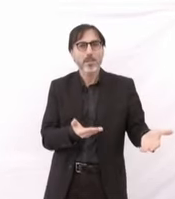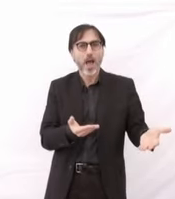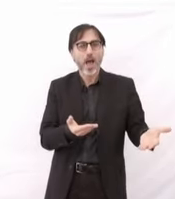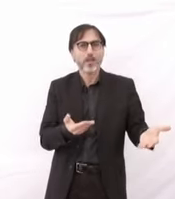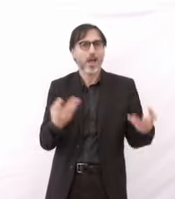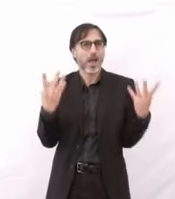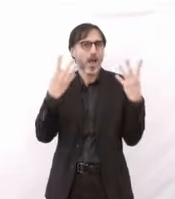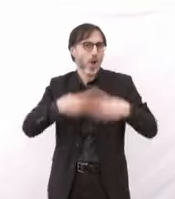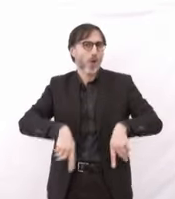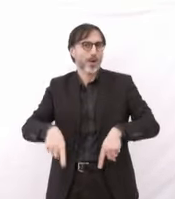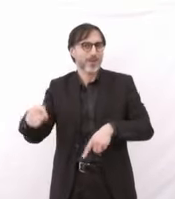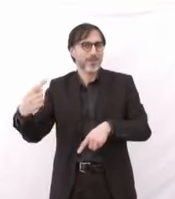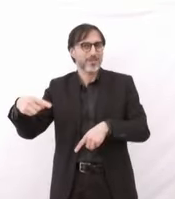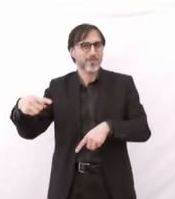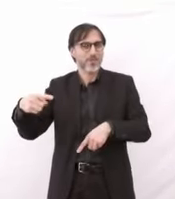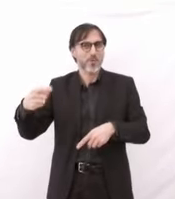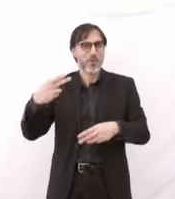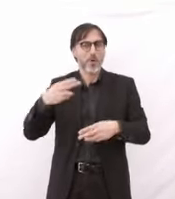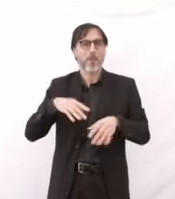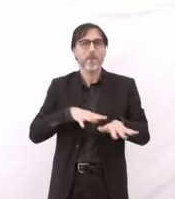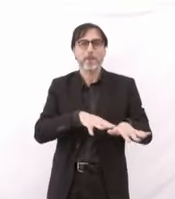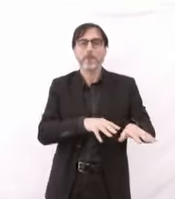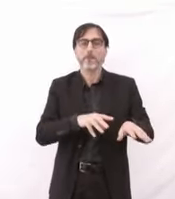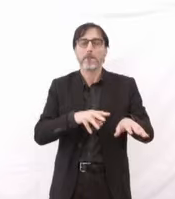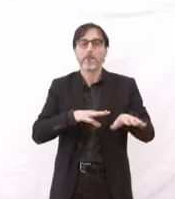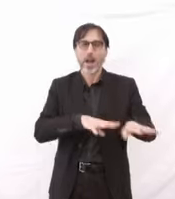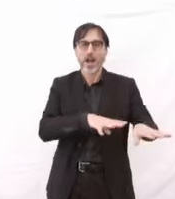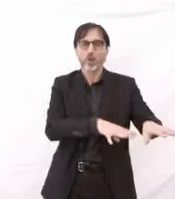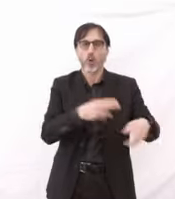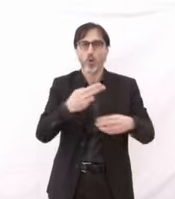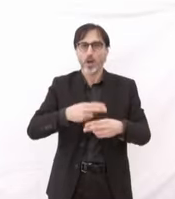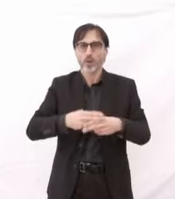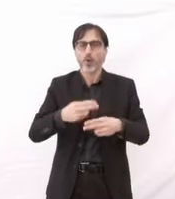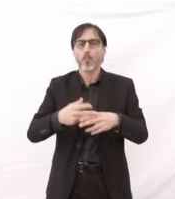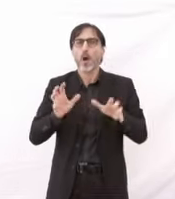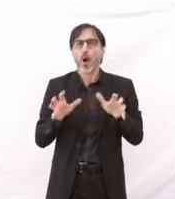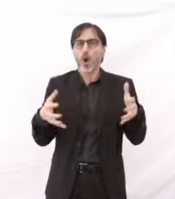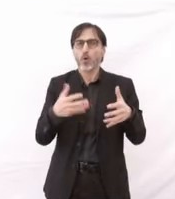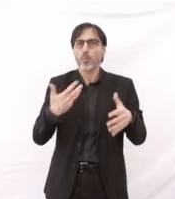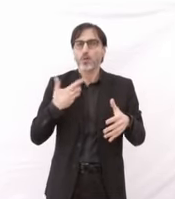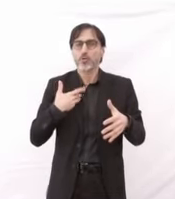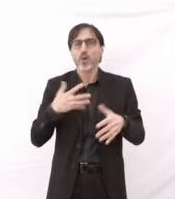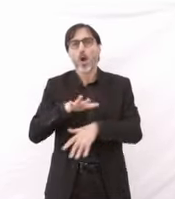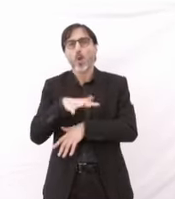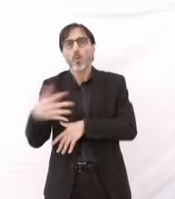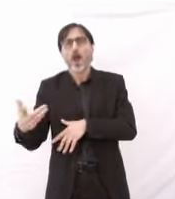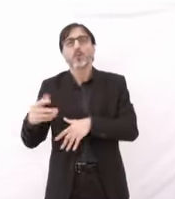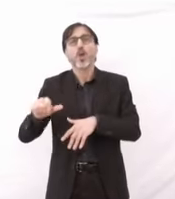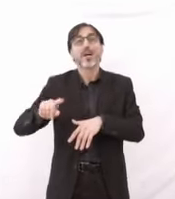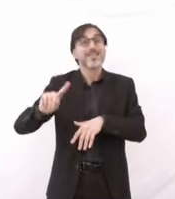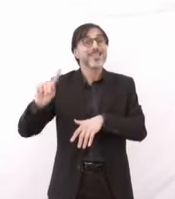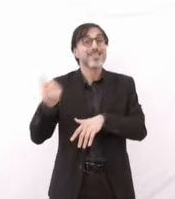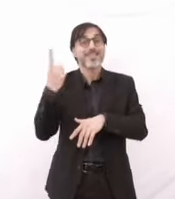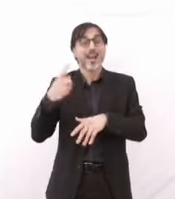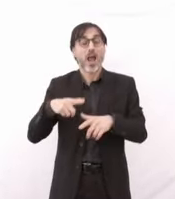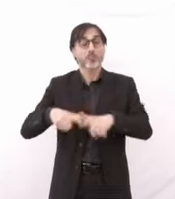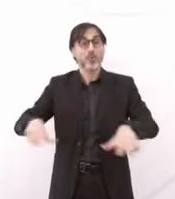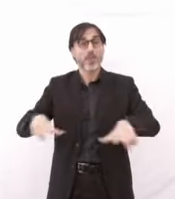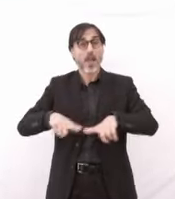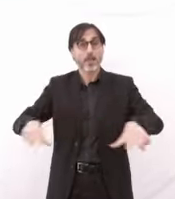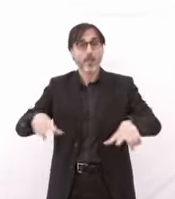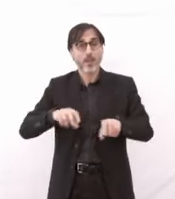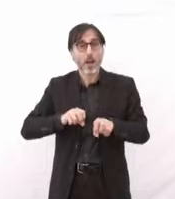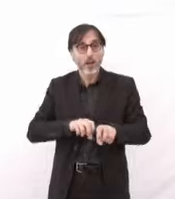la Maratona di Roma. Abbiamo anche corso con un gruppo, un altro gruppo ha fatto la stracittadina, ci siamo stati perché come